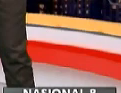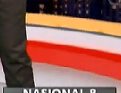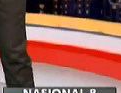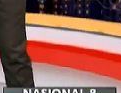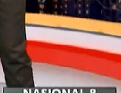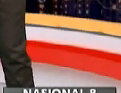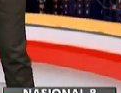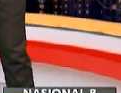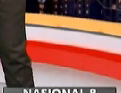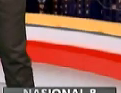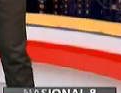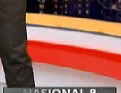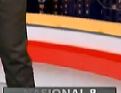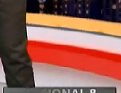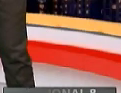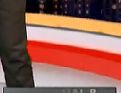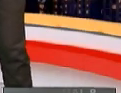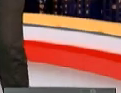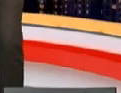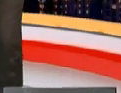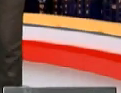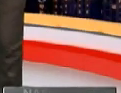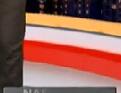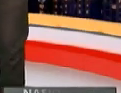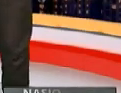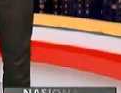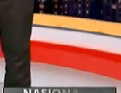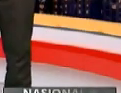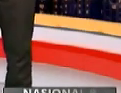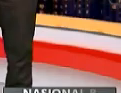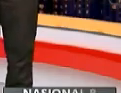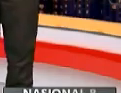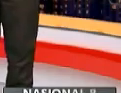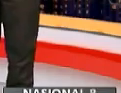saya shahil sfuddin dan Atikah mohad Naim selepas